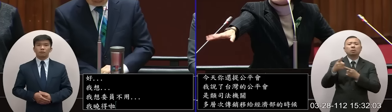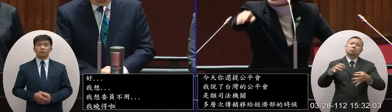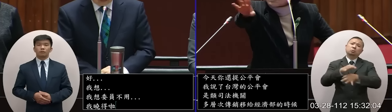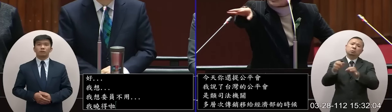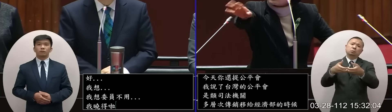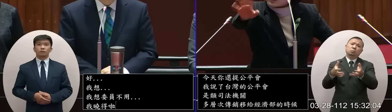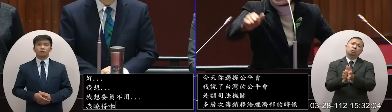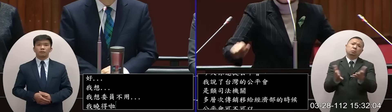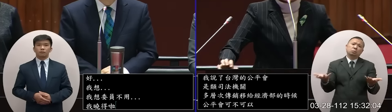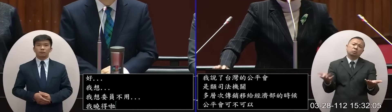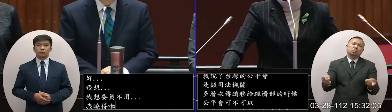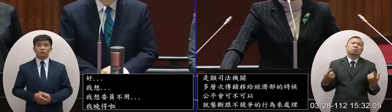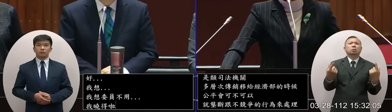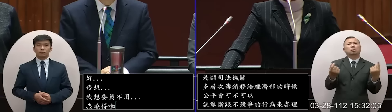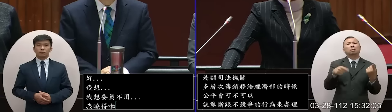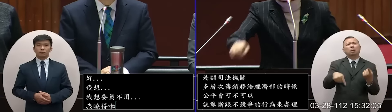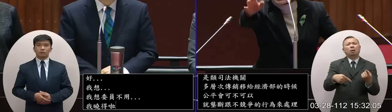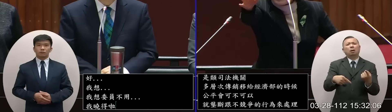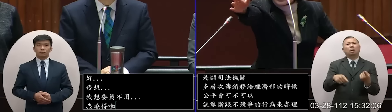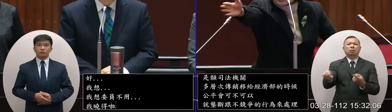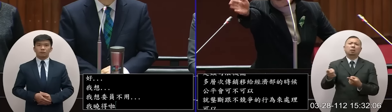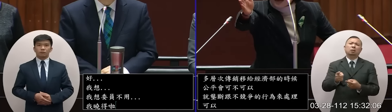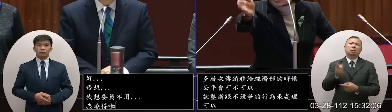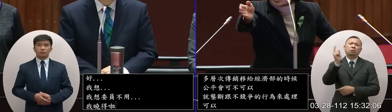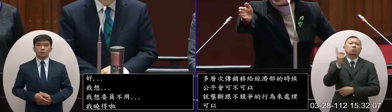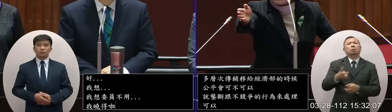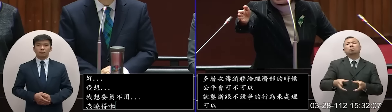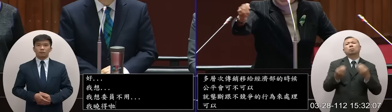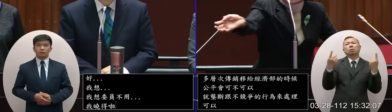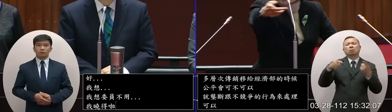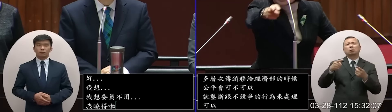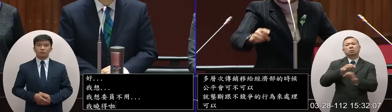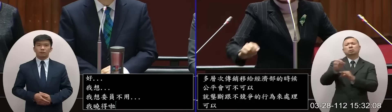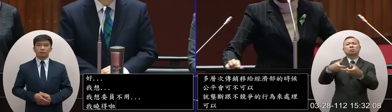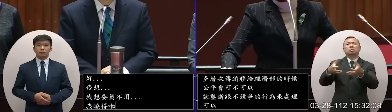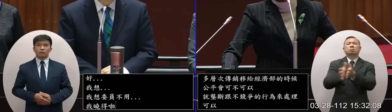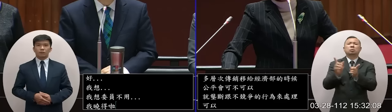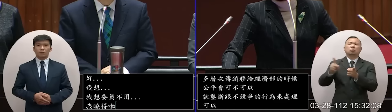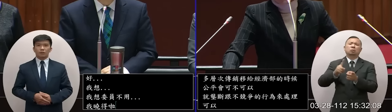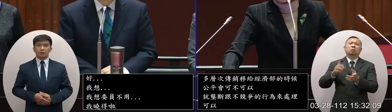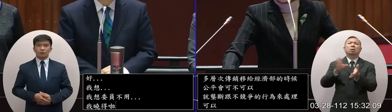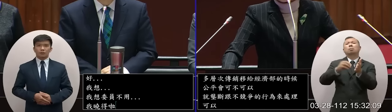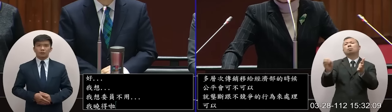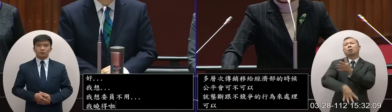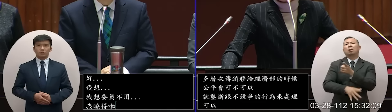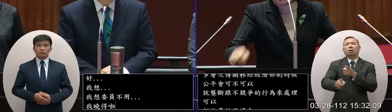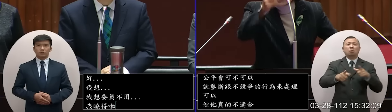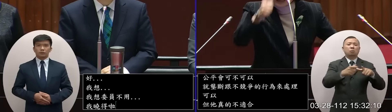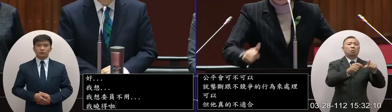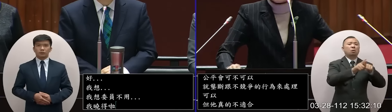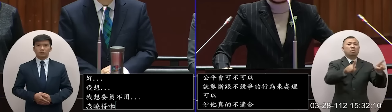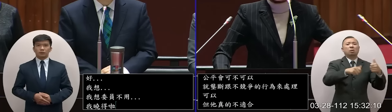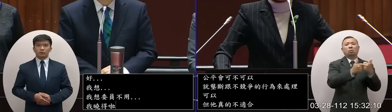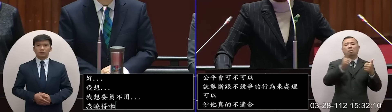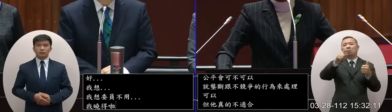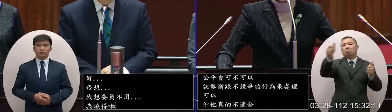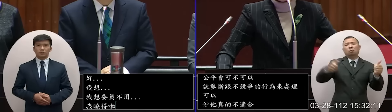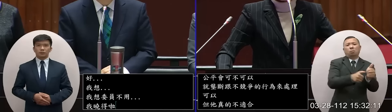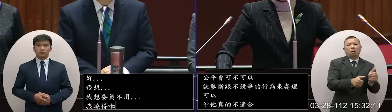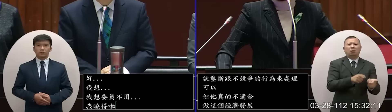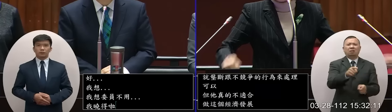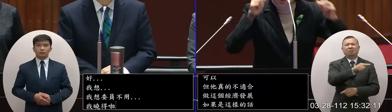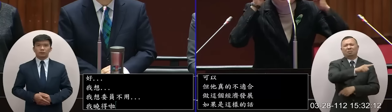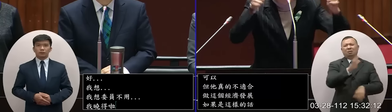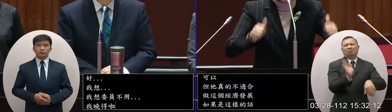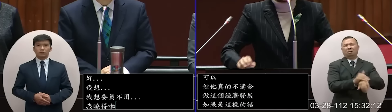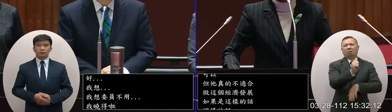了。你们不适合做经济发展，你们应该把经济部长啊直接就并到公评会了，因为他们很能力很强。